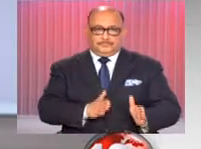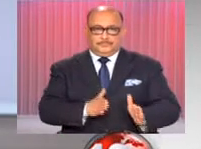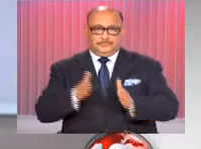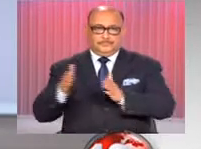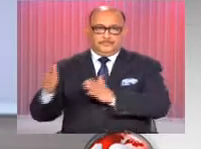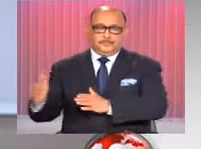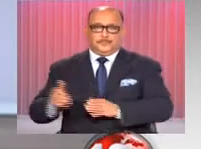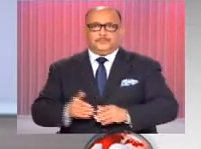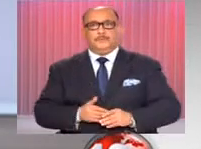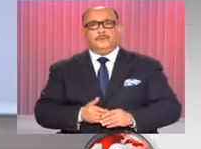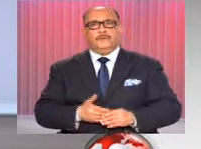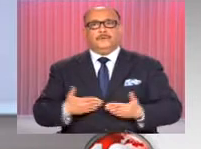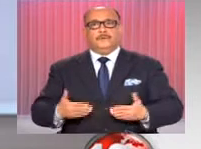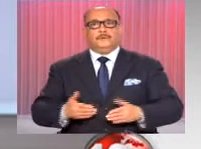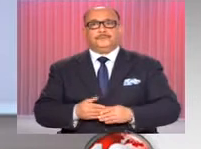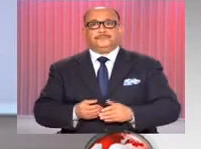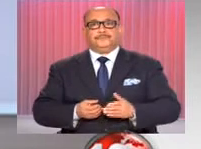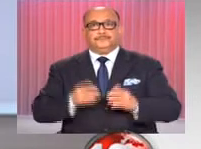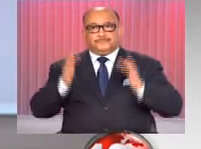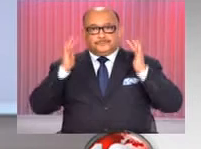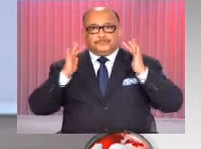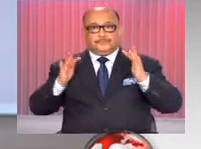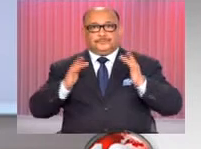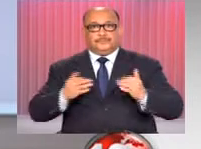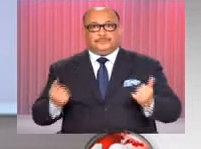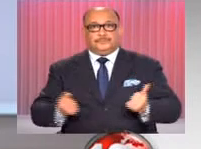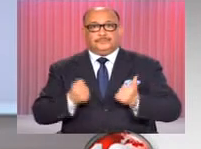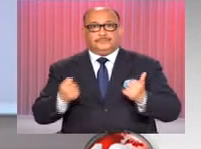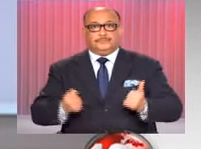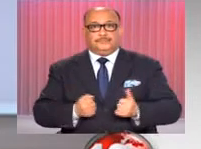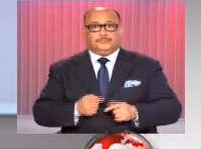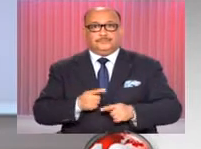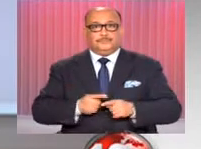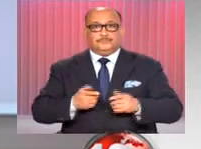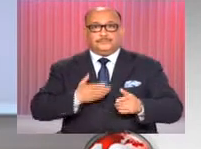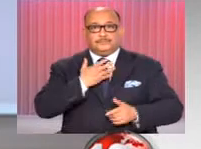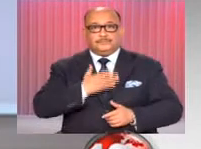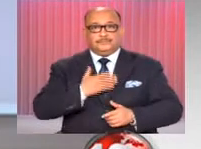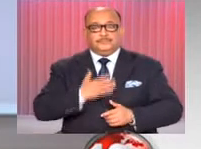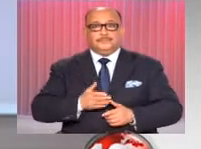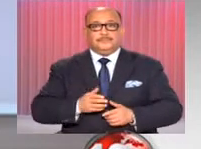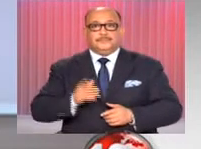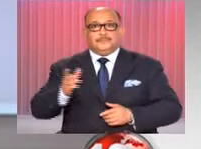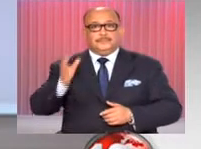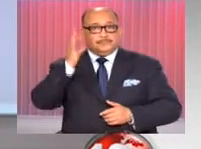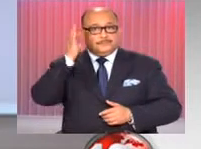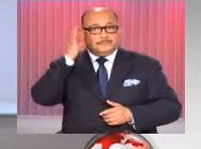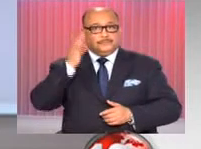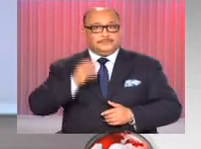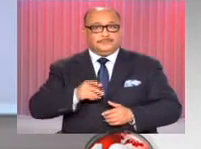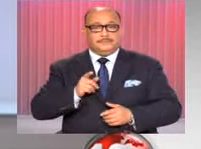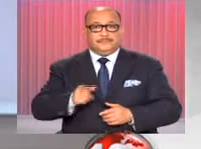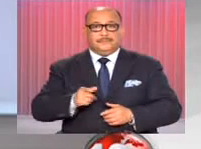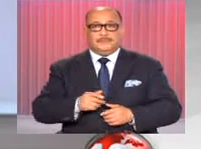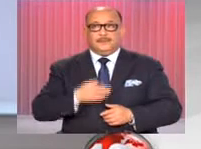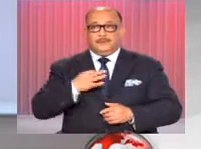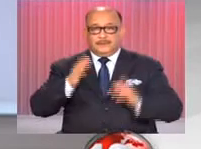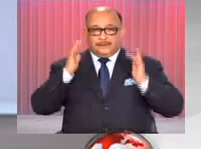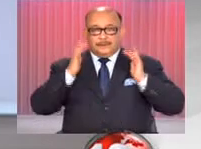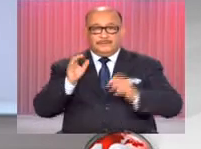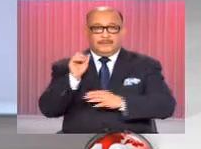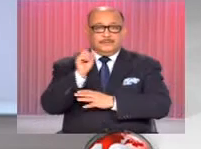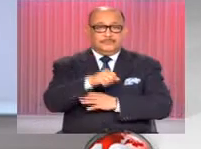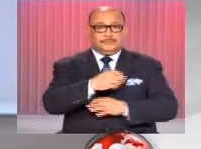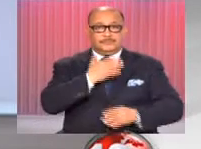أخبار الثقافة وتحت الشعار بالكلمة نتحدى الإرهاب، تنتظم بولاية القصرين الدورة 11